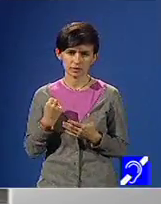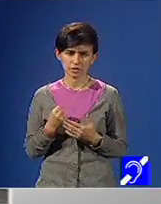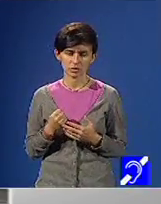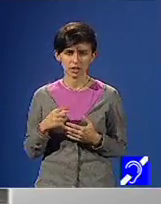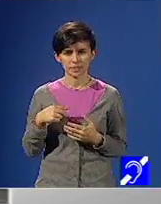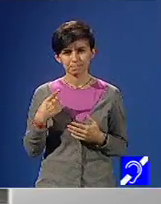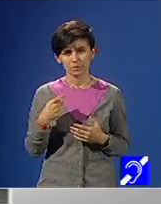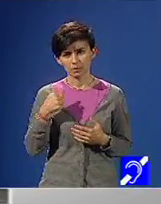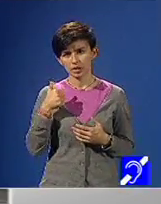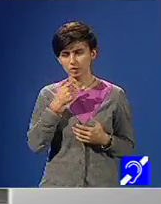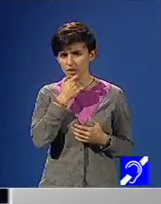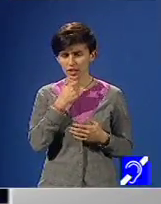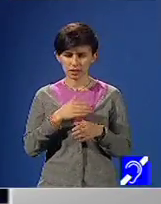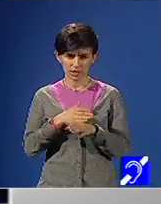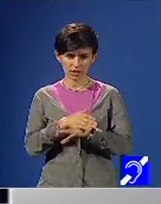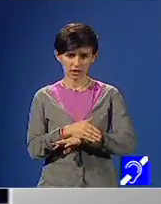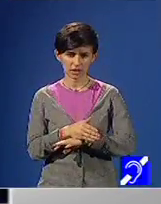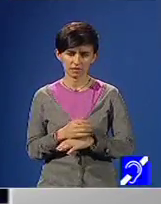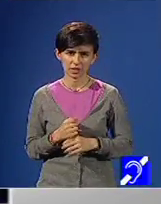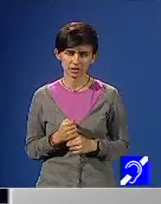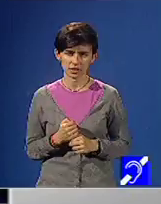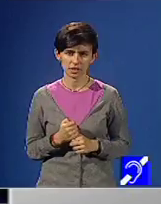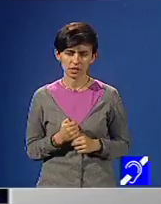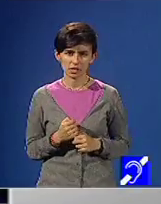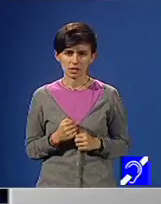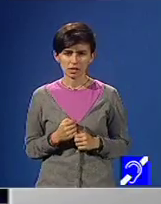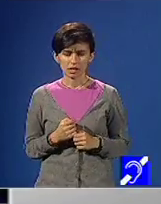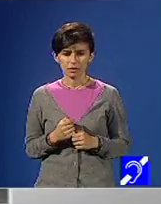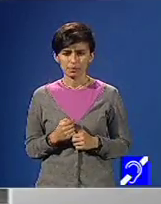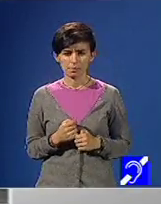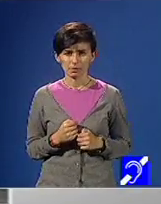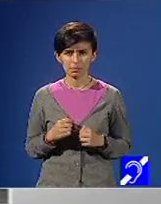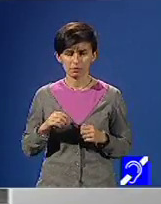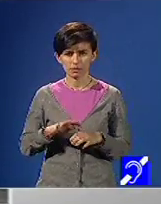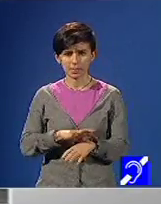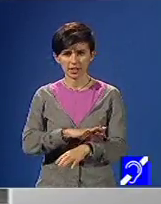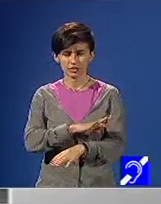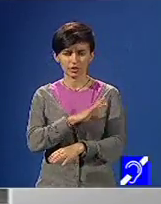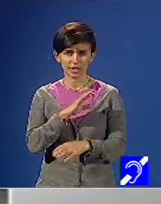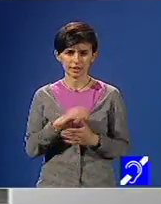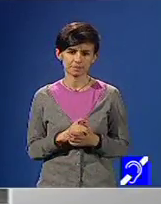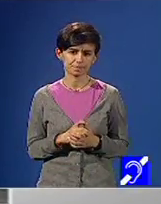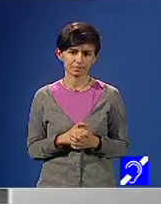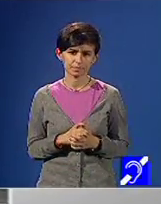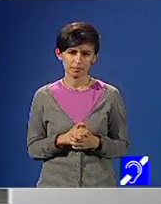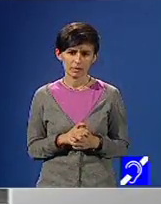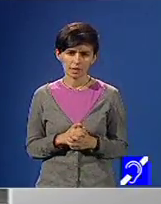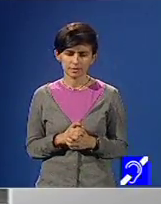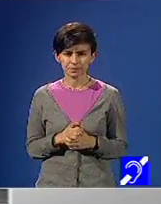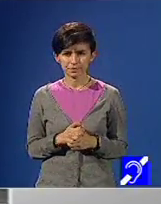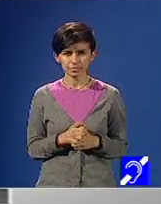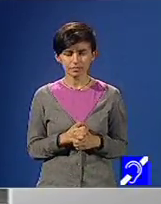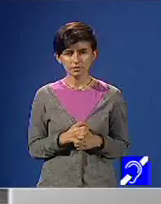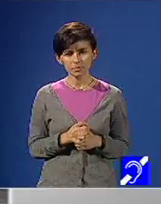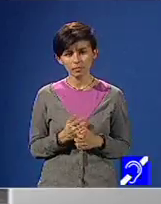după un an de intervenție ne-au impresionat. Am ajuns la niște achiziții la care nu visam.